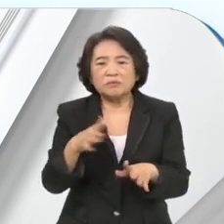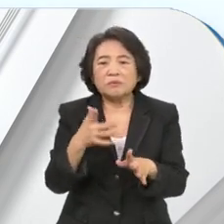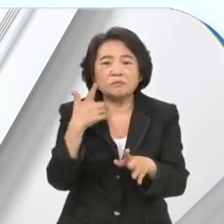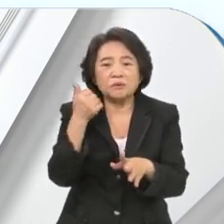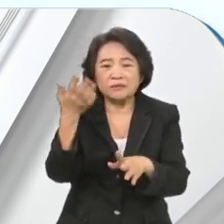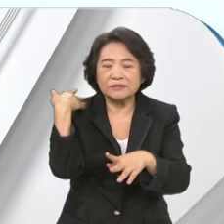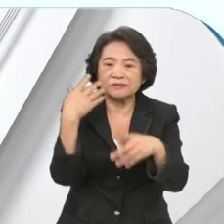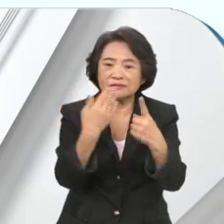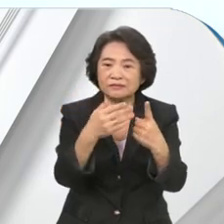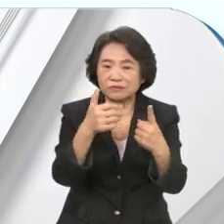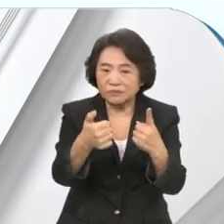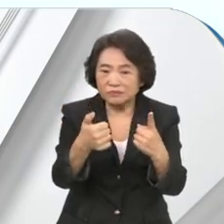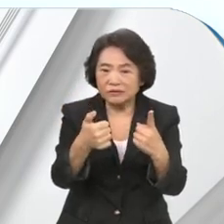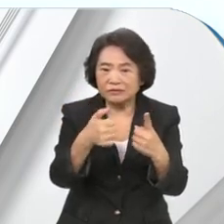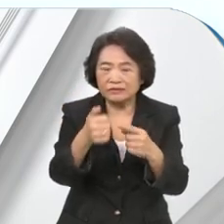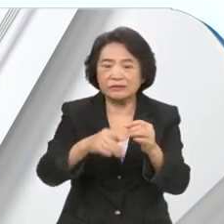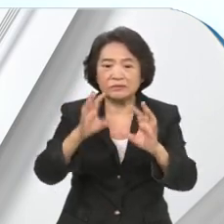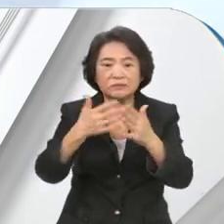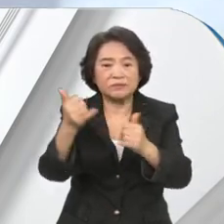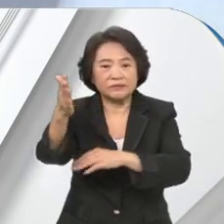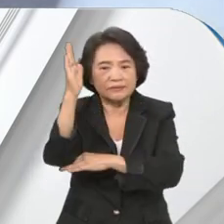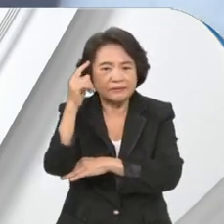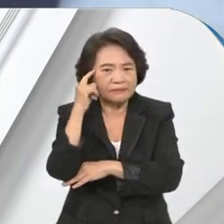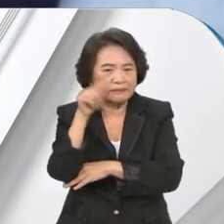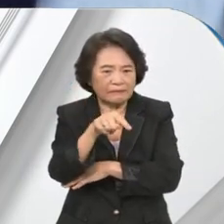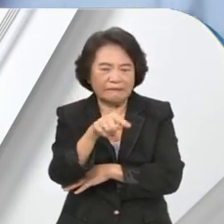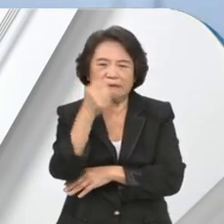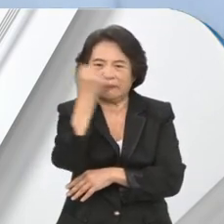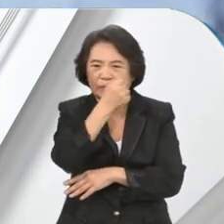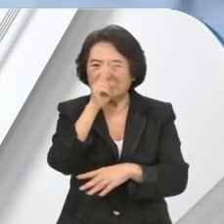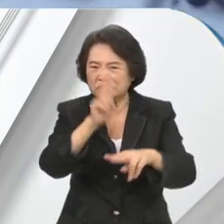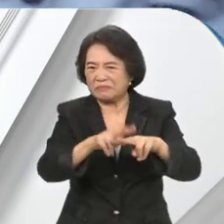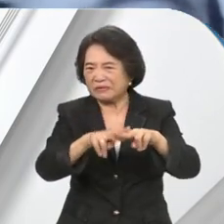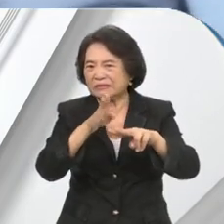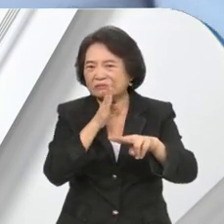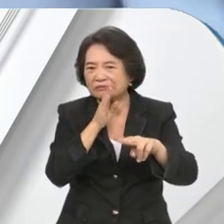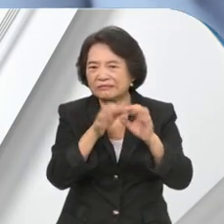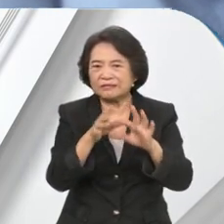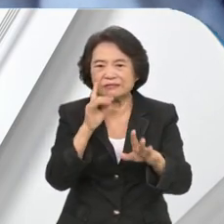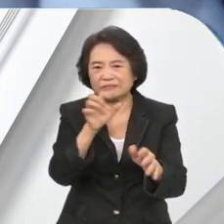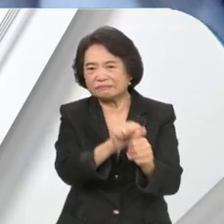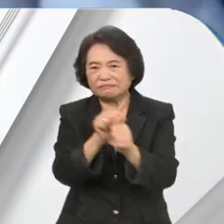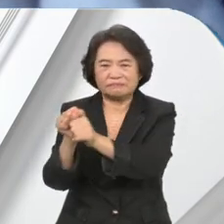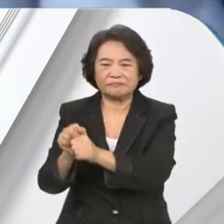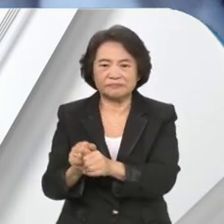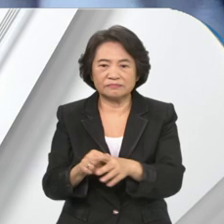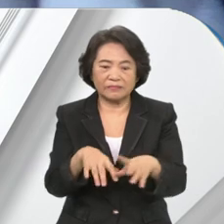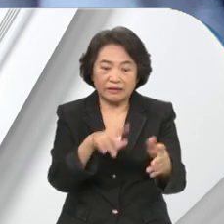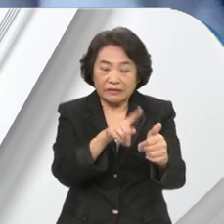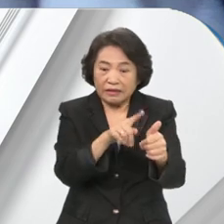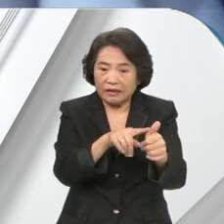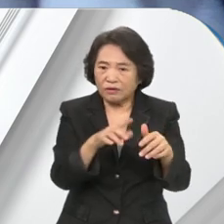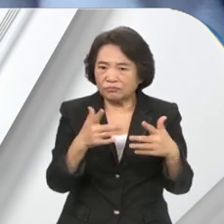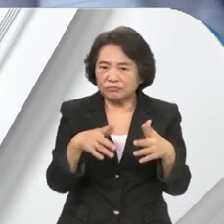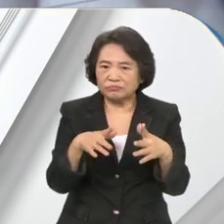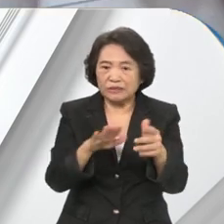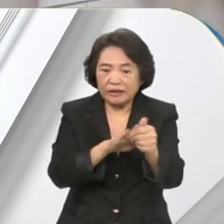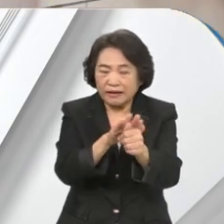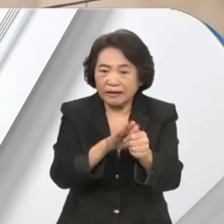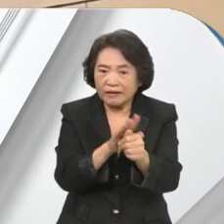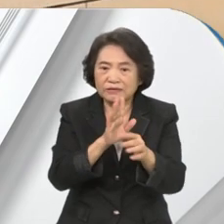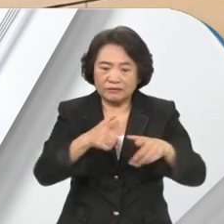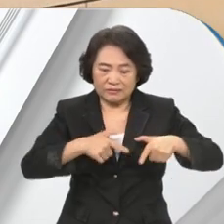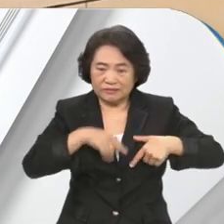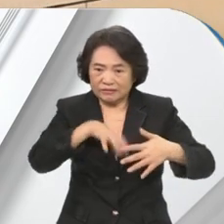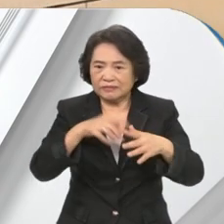是1956年人民政府认定的穷匪， 他有的不是。小爱他有的，他内心有的